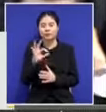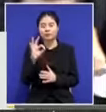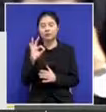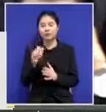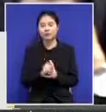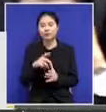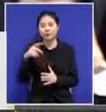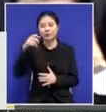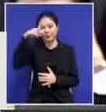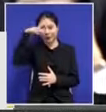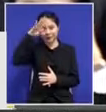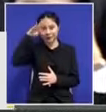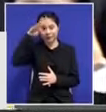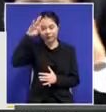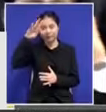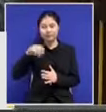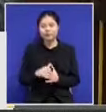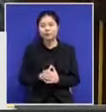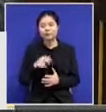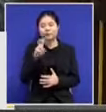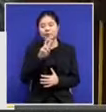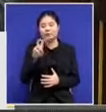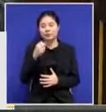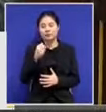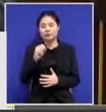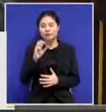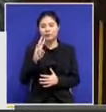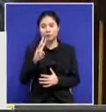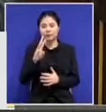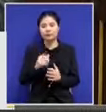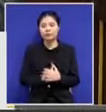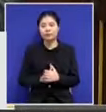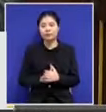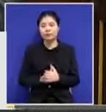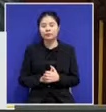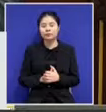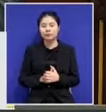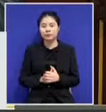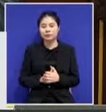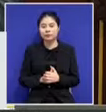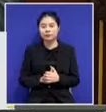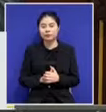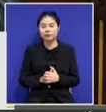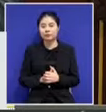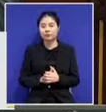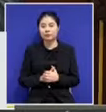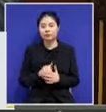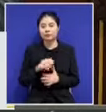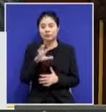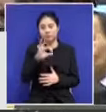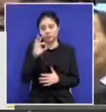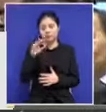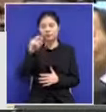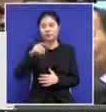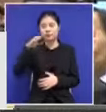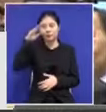์คุณธนาธรจึงรุ่งเรืองกิจค่ะ 216นางทัศนียารัตนเศรษฐ ์พลเอก